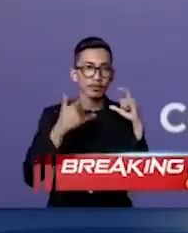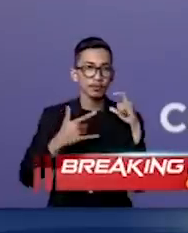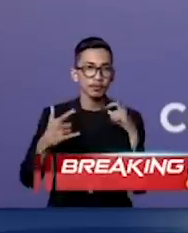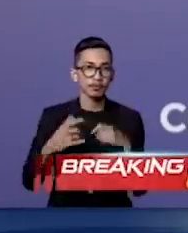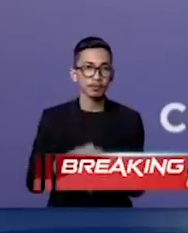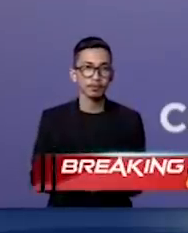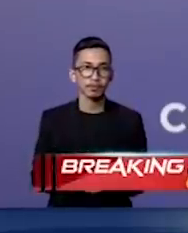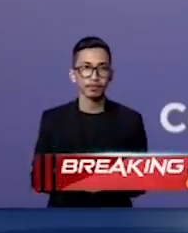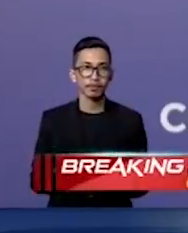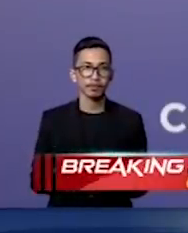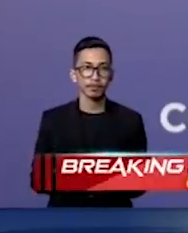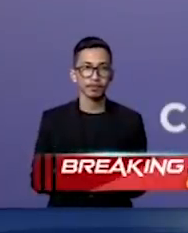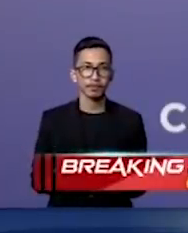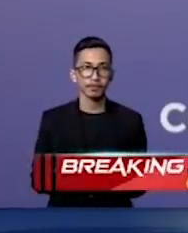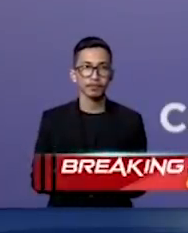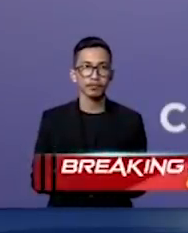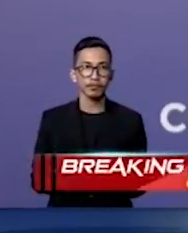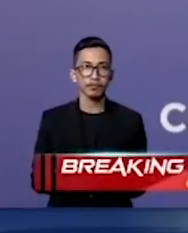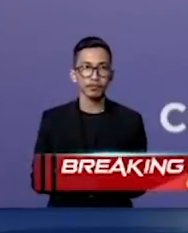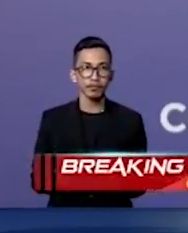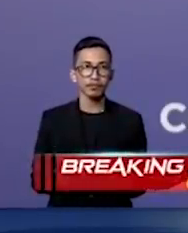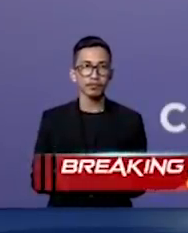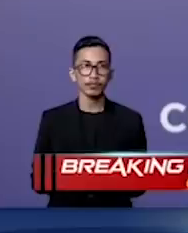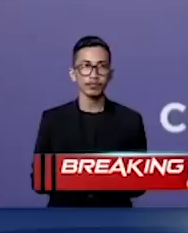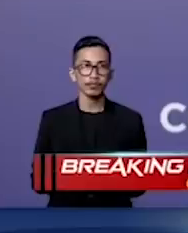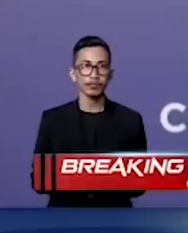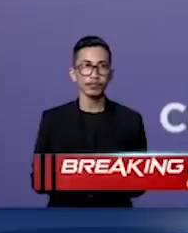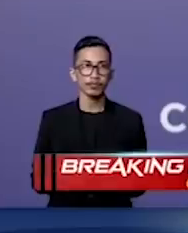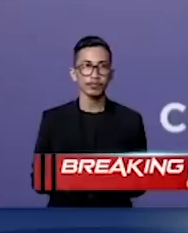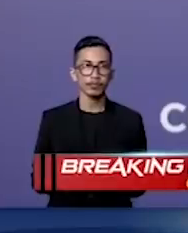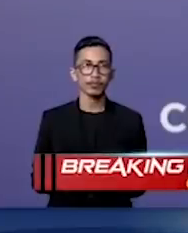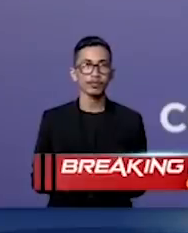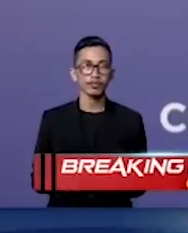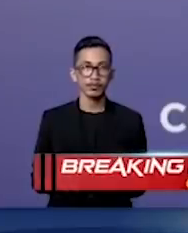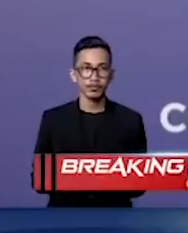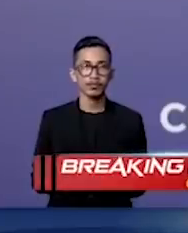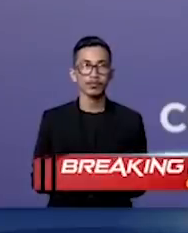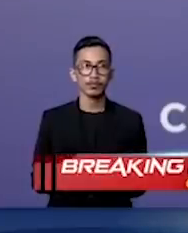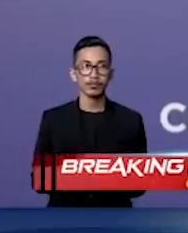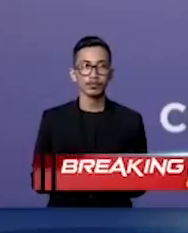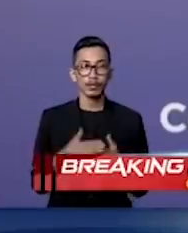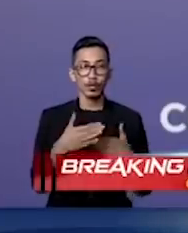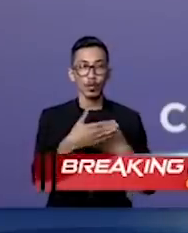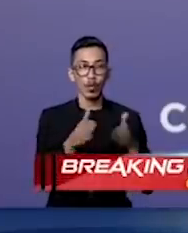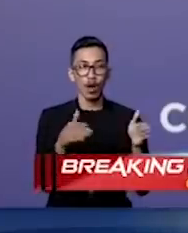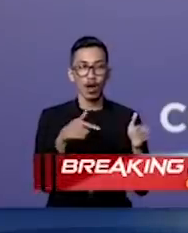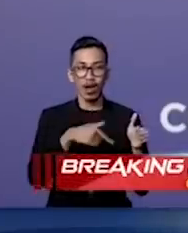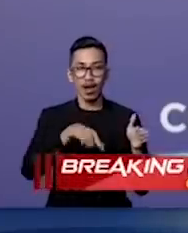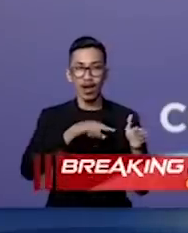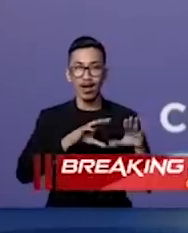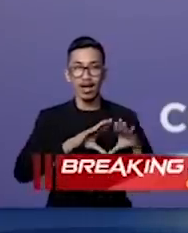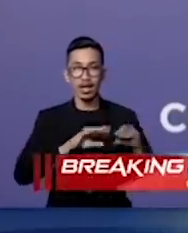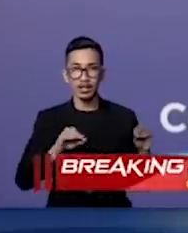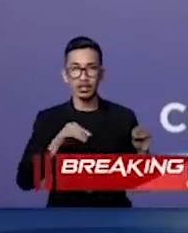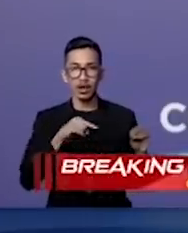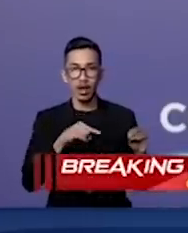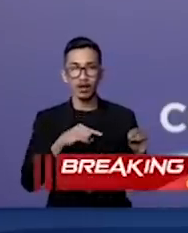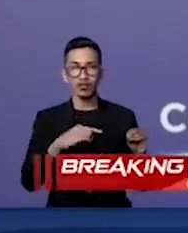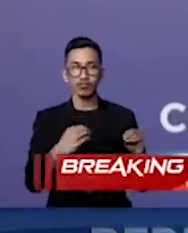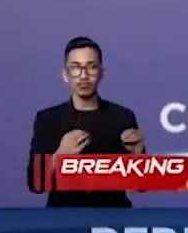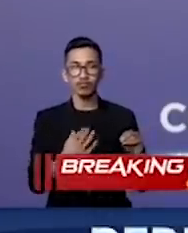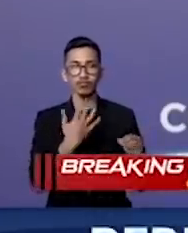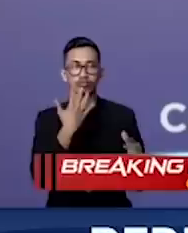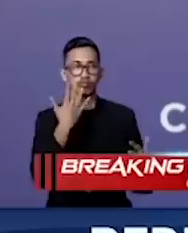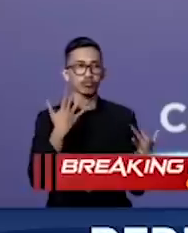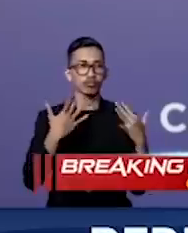dan patuhi untuk menjaga kondisi ruangan kerja kita memiliki sirkulasi